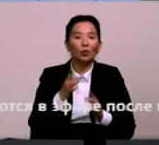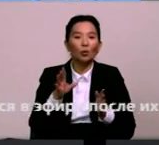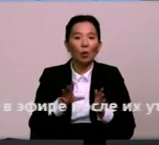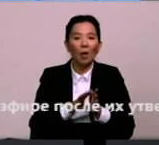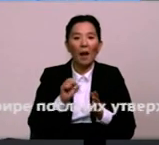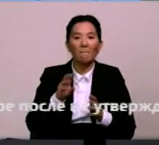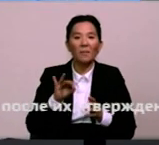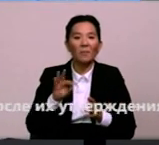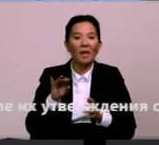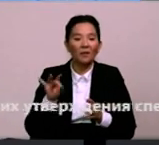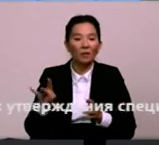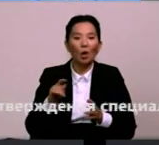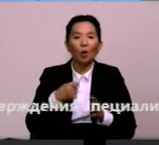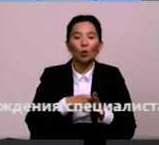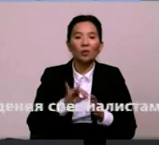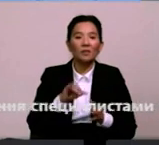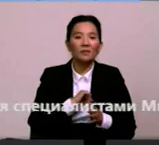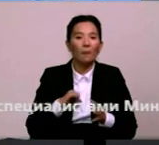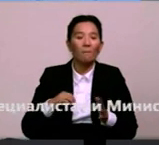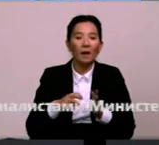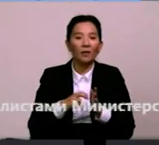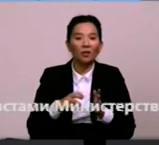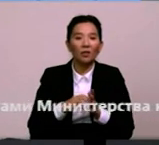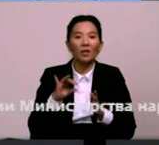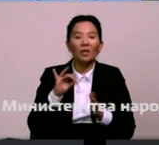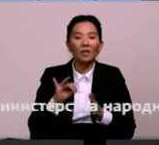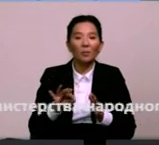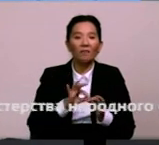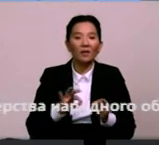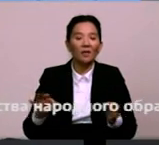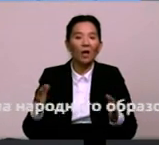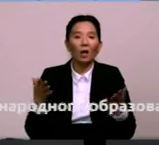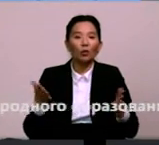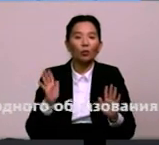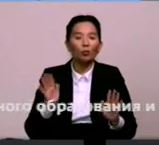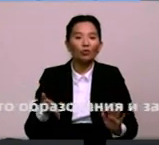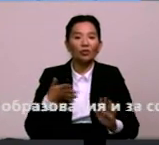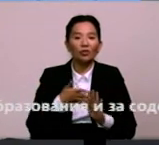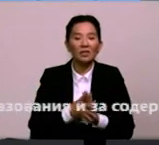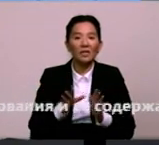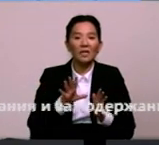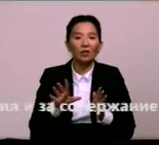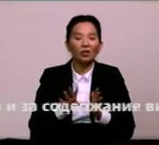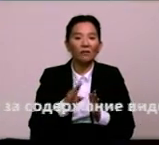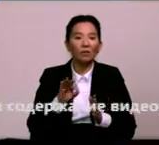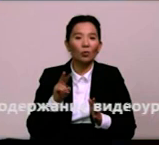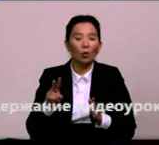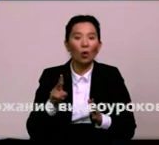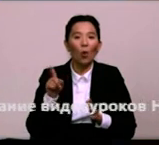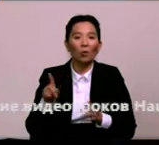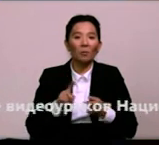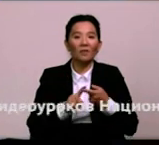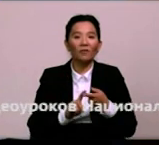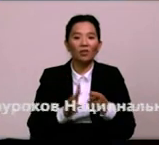амперметр, ключ, сам магнит и проводник, по которому будет течь электрический ток. Проводник у нас подвешен